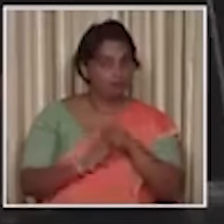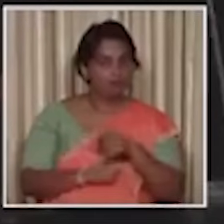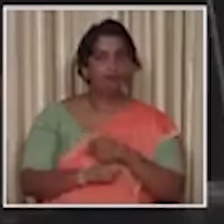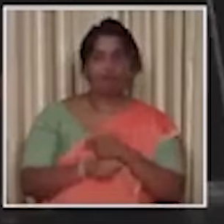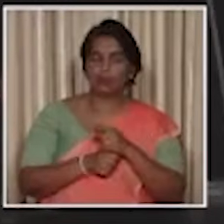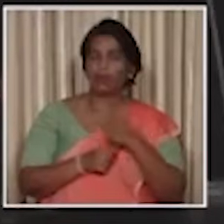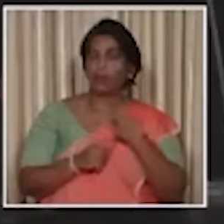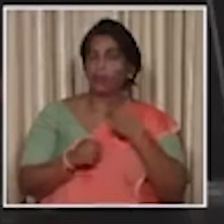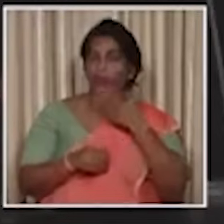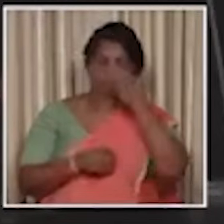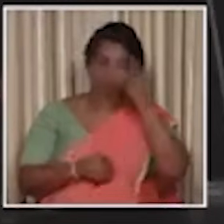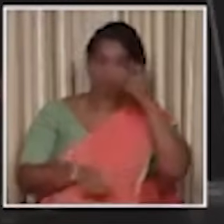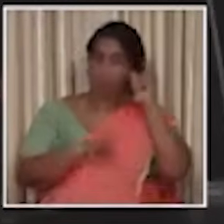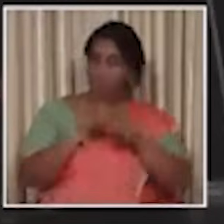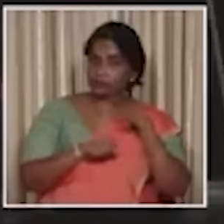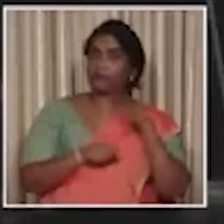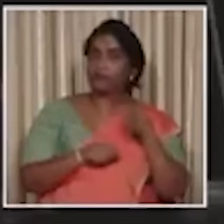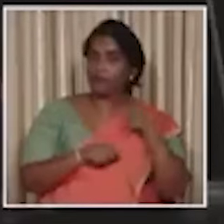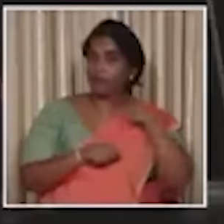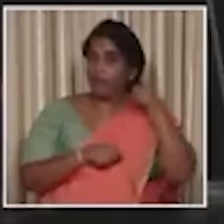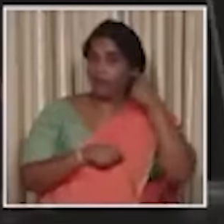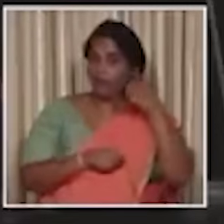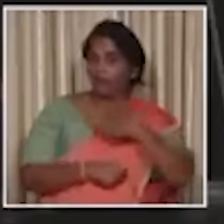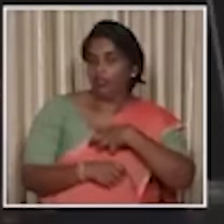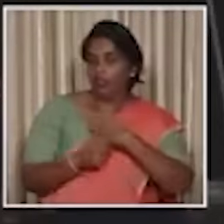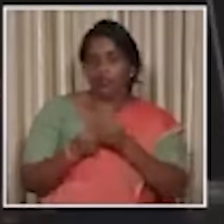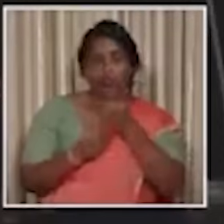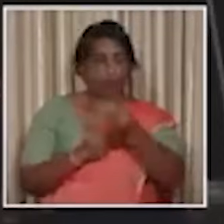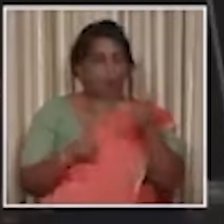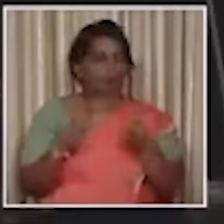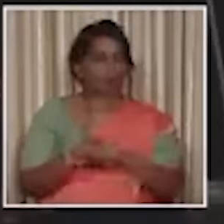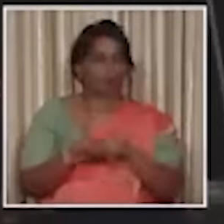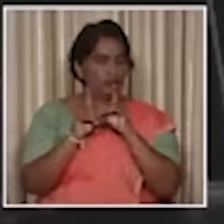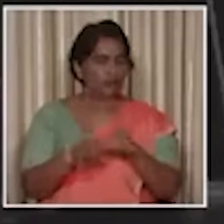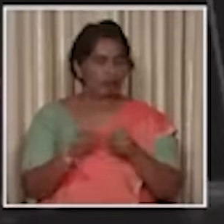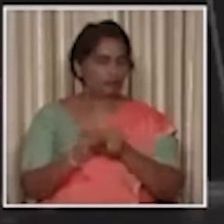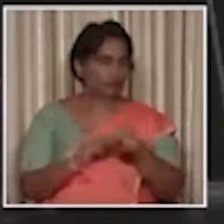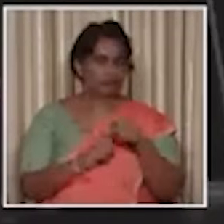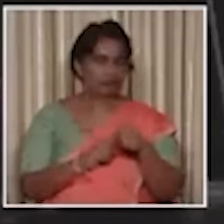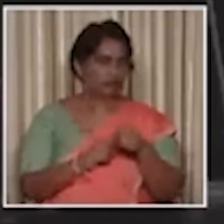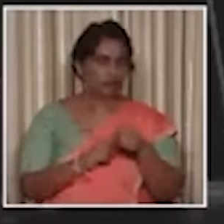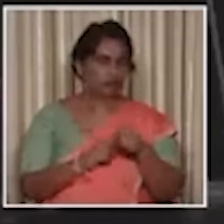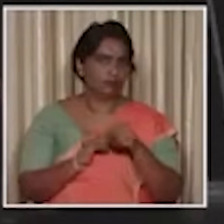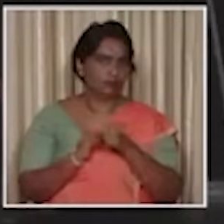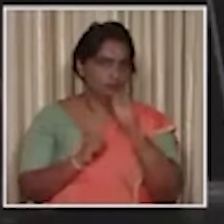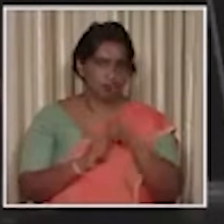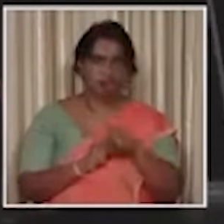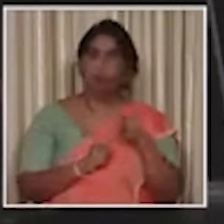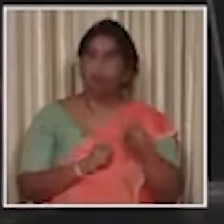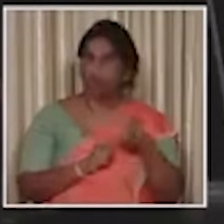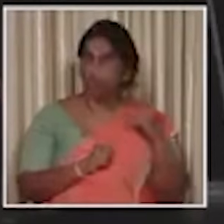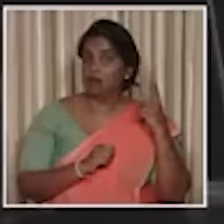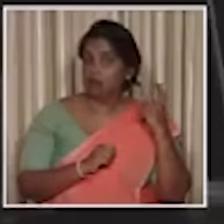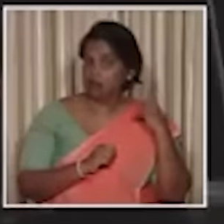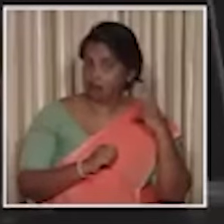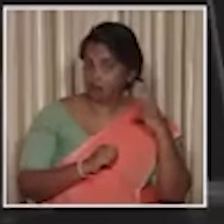தமிழர்களின் இதயங்களை துளைத்து உள்நுழைவதான தோற்றப்பாட்டை வெளிப்படுத்தும் துப்பாக்கி சின்னம் ஒன்றுடனான இராணுவ போர் வெற்றி சின்னமும்,